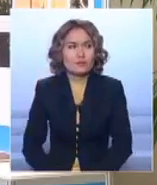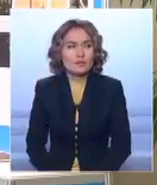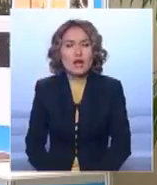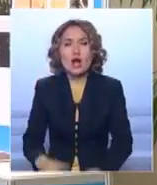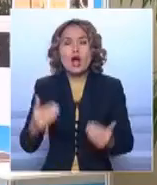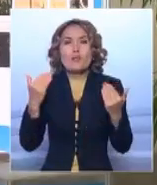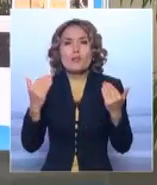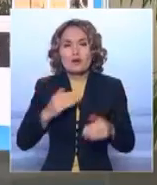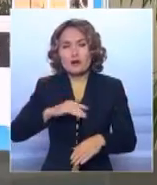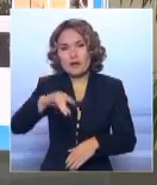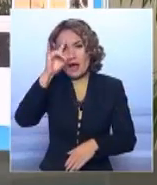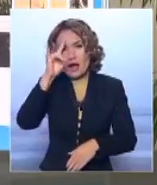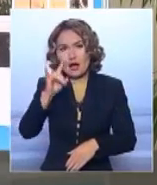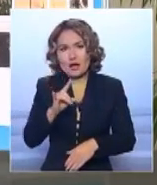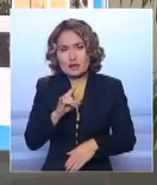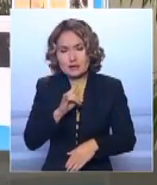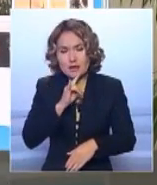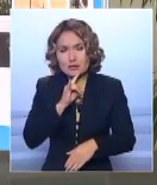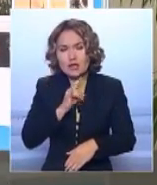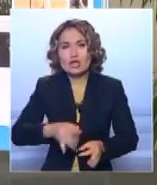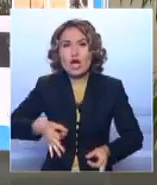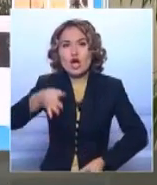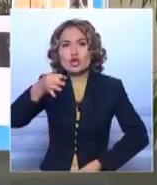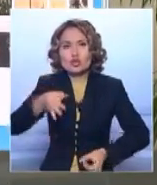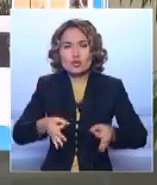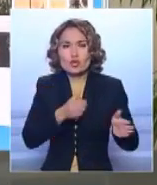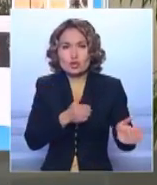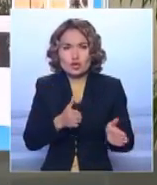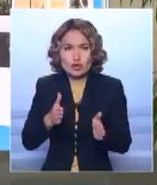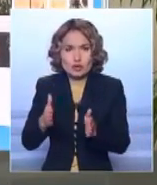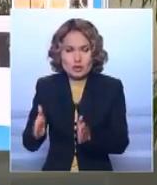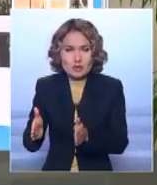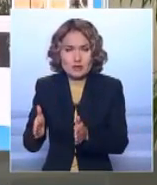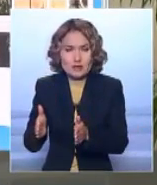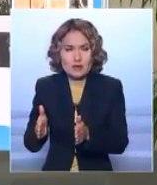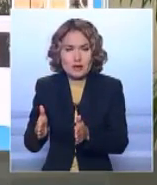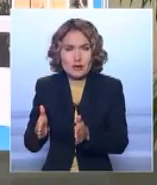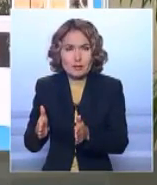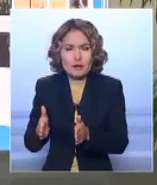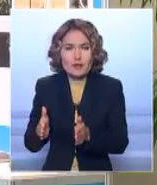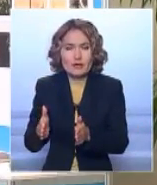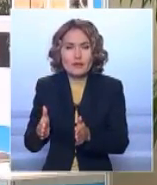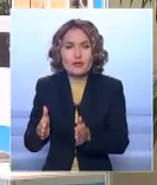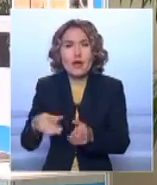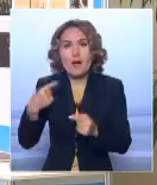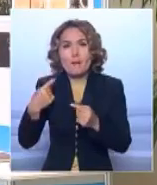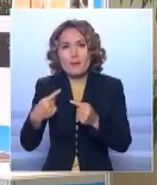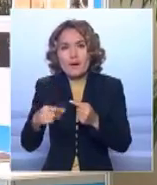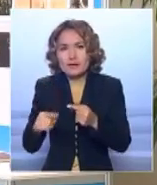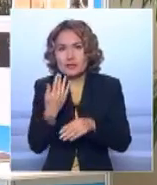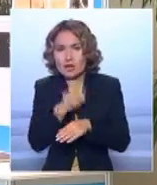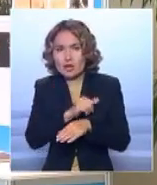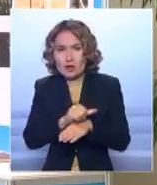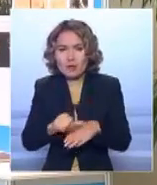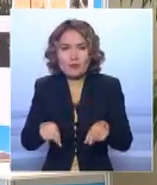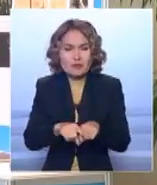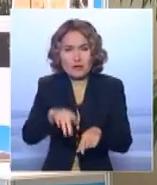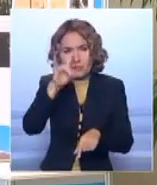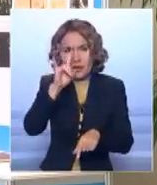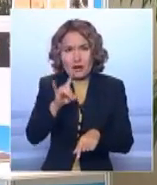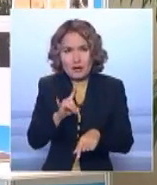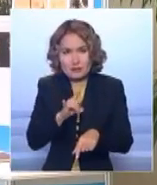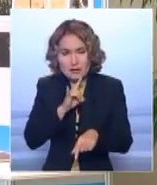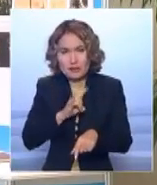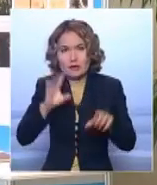Бүгінгі Қазақстан Республикасының сот жүйесі басқа тәуелсіздік ТМД елдерімен салыстырғанда әлдеқайда алда тұрған онда